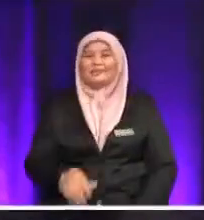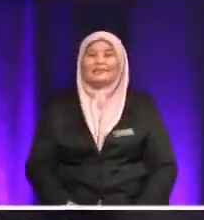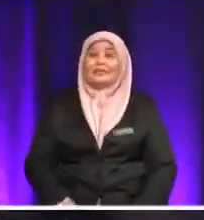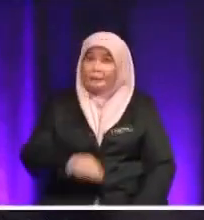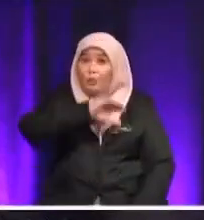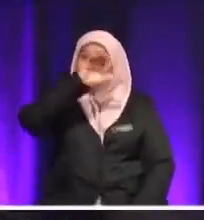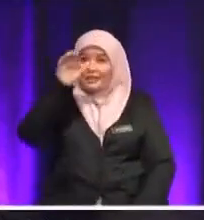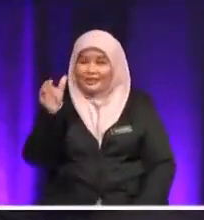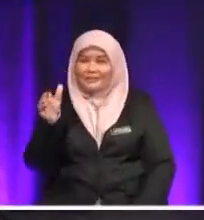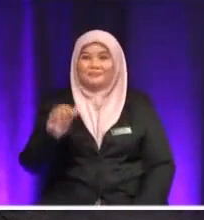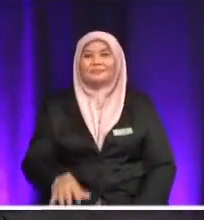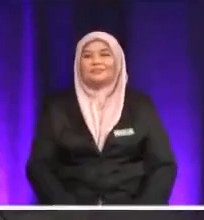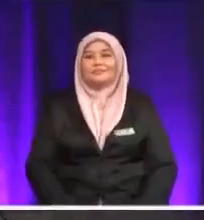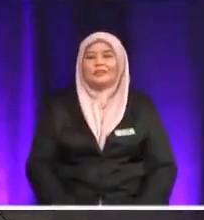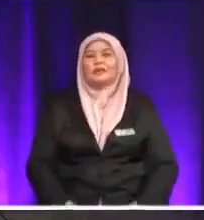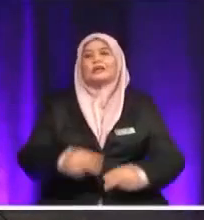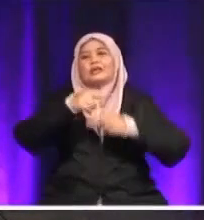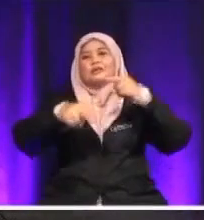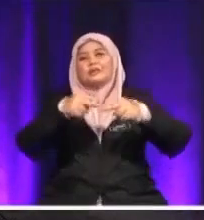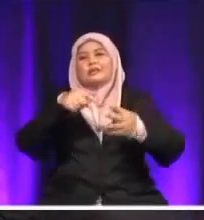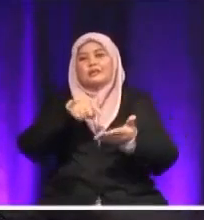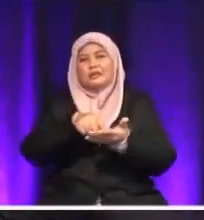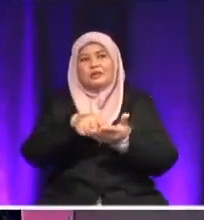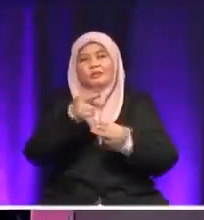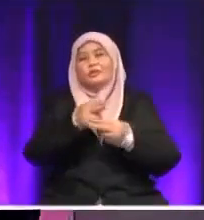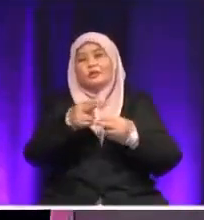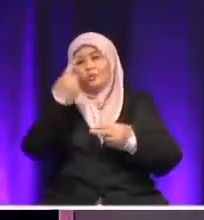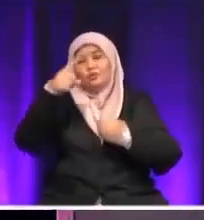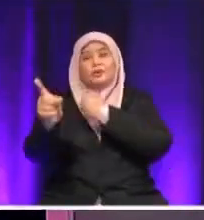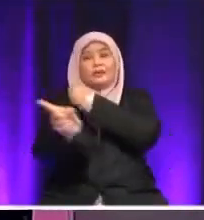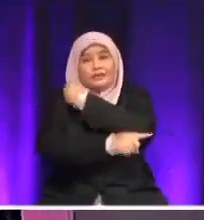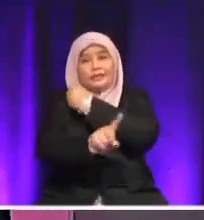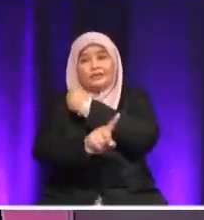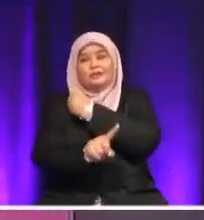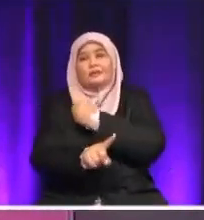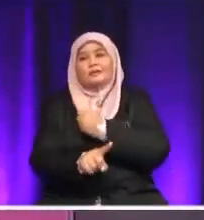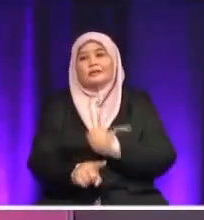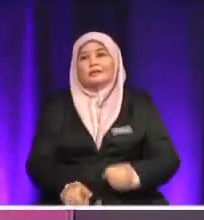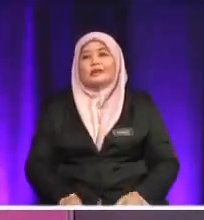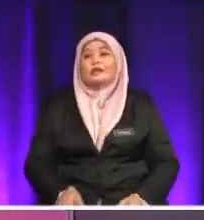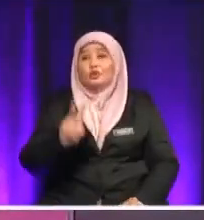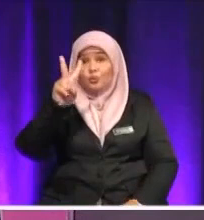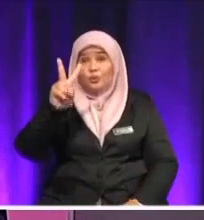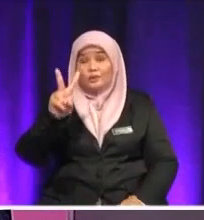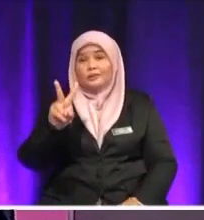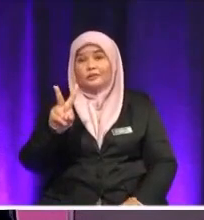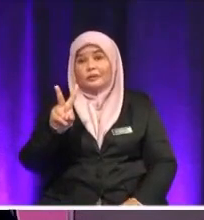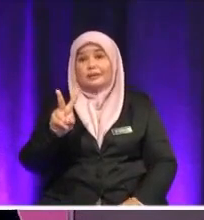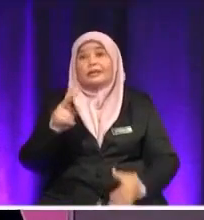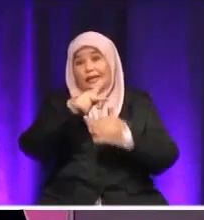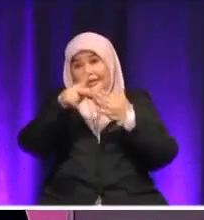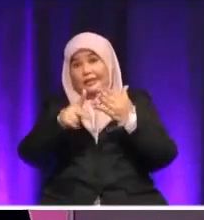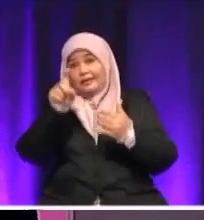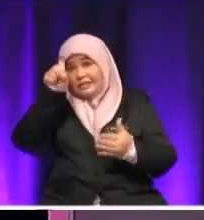bagi dia punya kesimpulan dekat sini, rumusan untuk diet. Okey, untuk dia berat, kita ada dua keterangan tu, dan inilah kadar-kadar yang